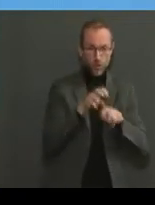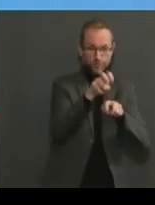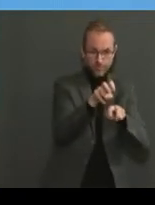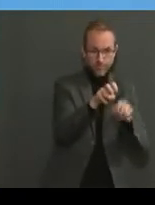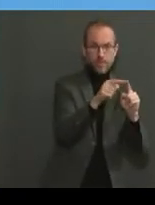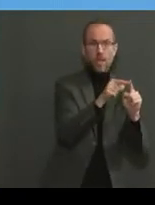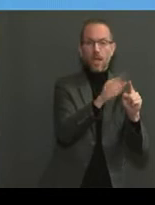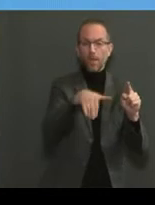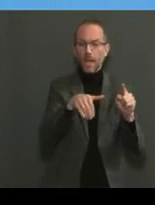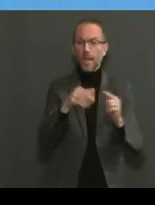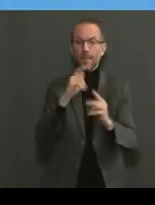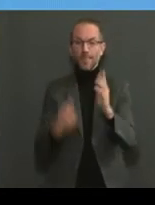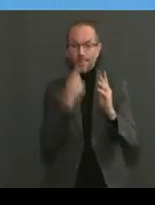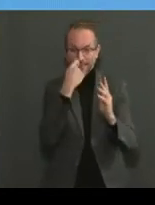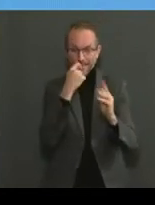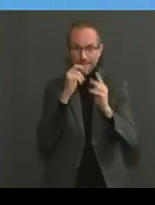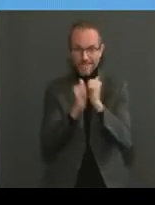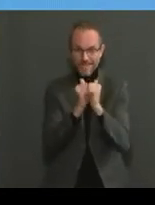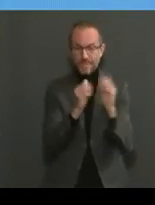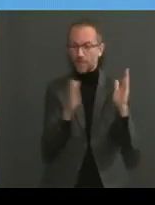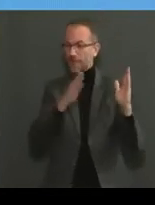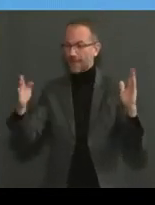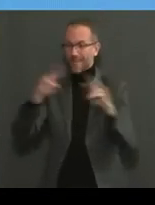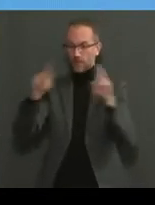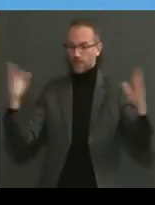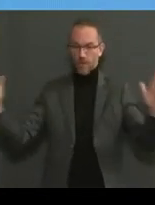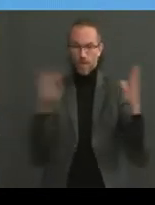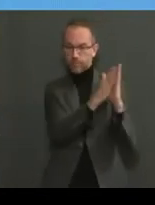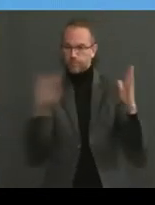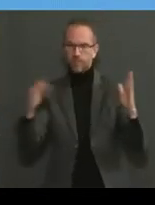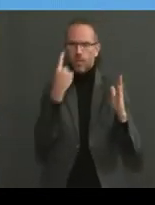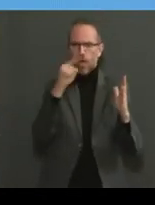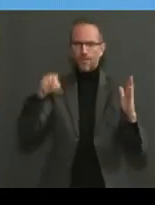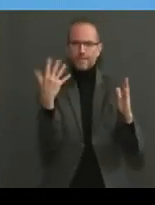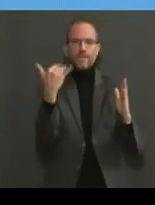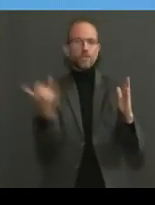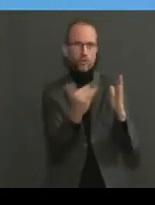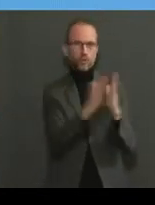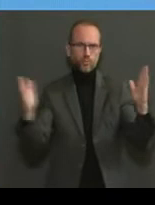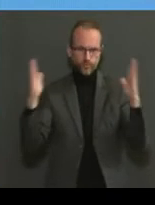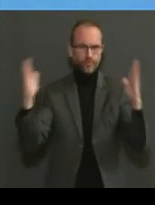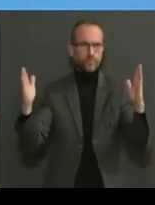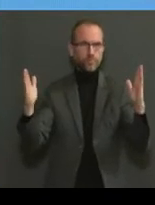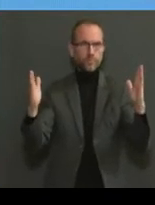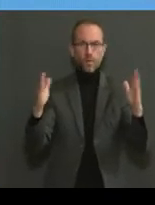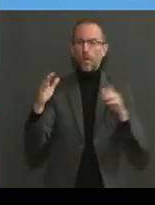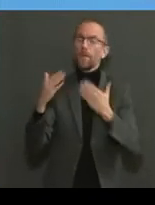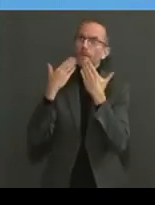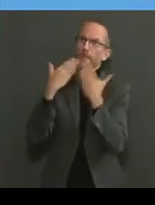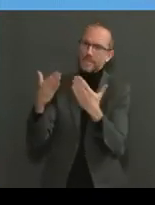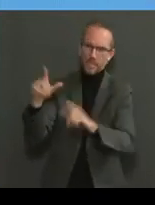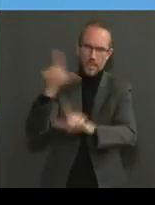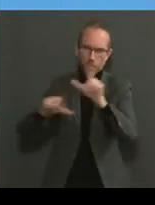réalisation du test et le résultat du test. Tous les laboratoires ont fait de grands efforts pour